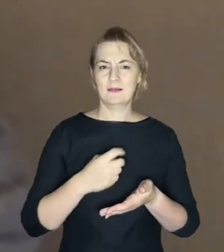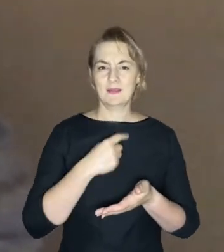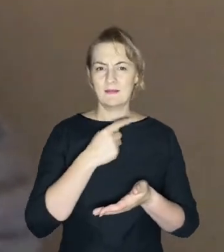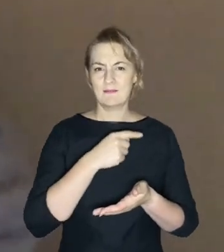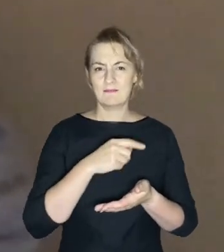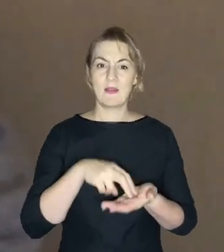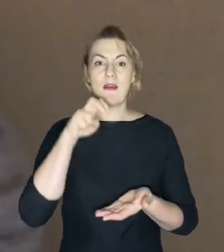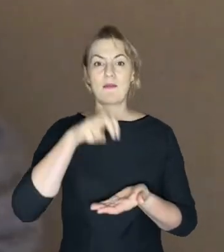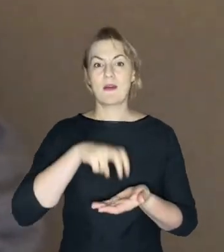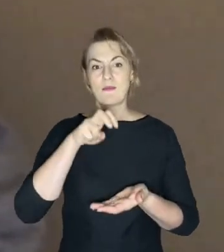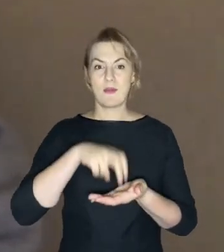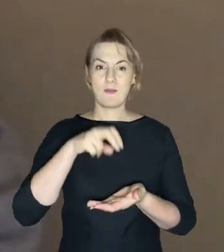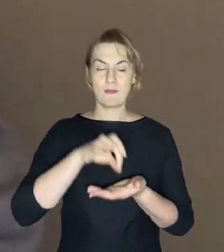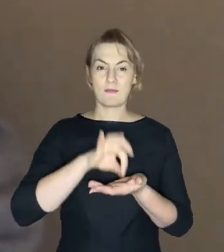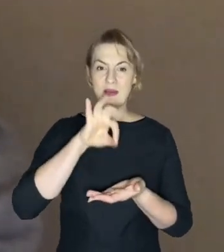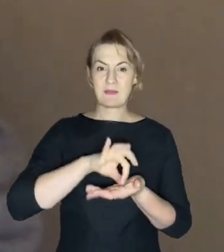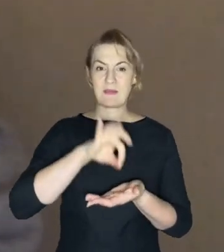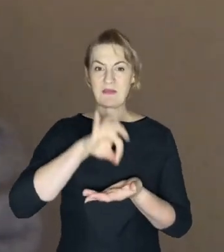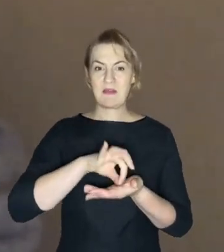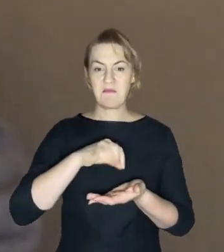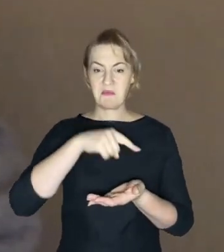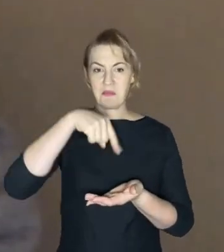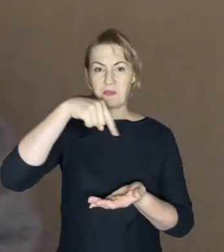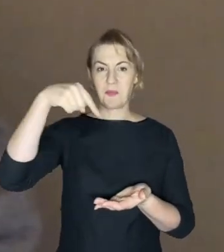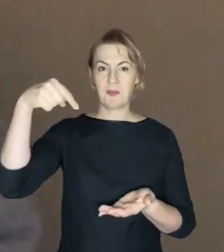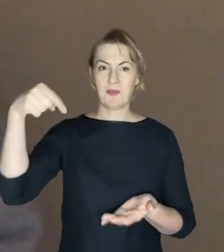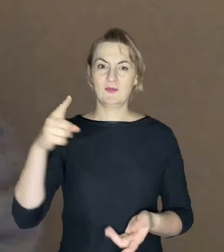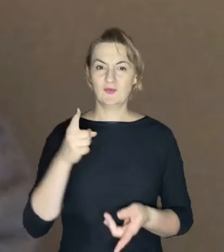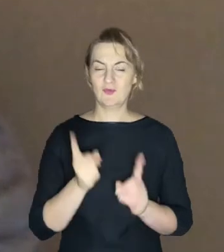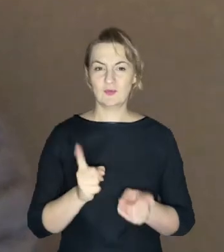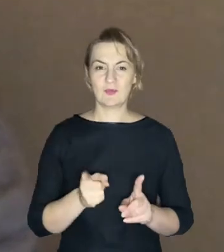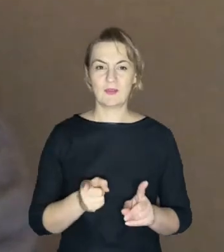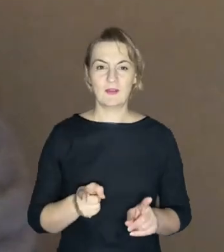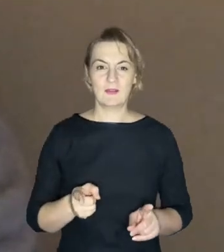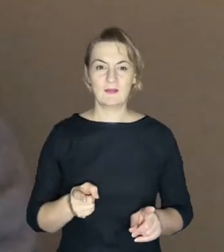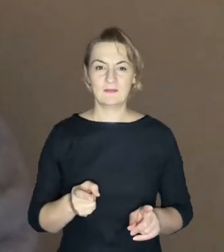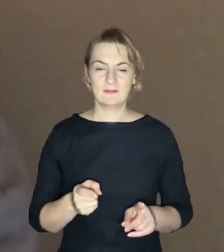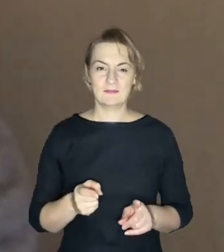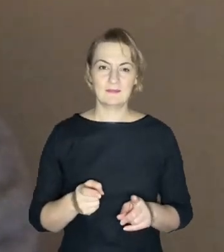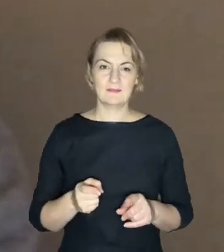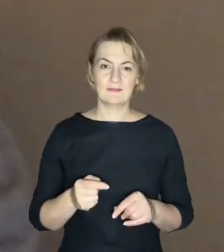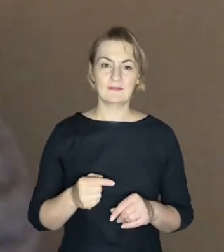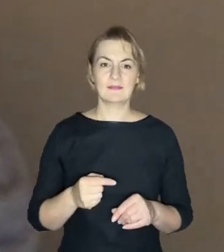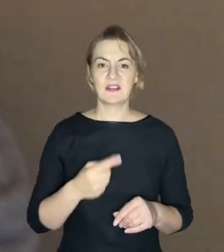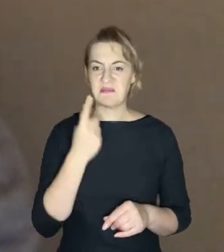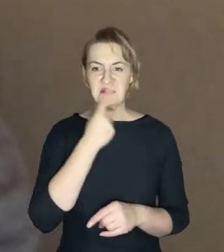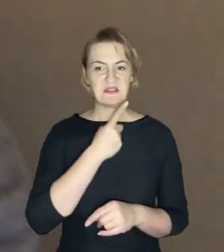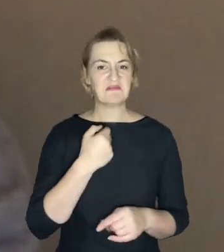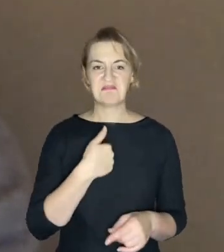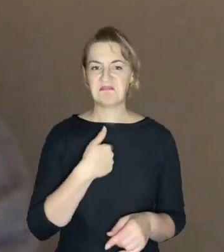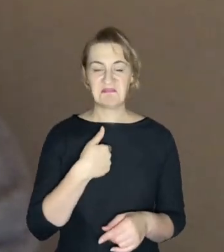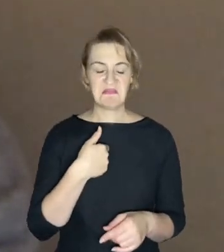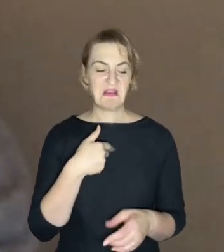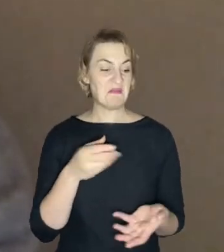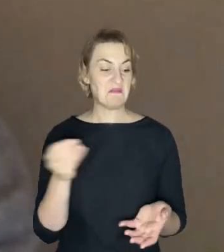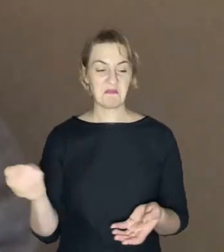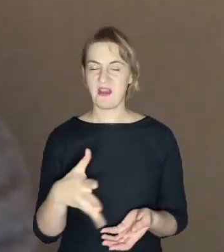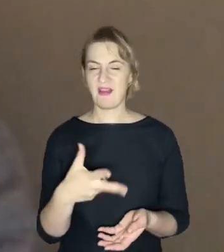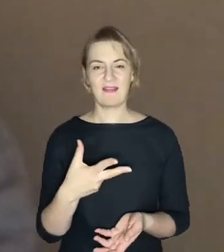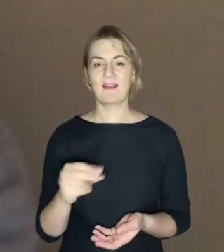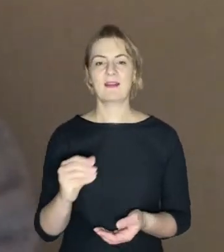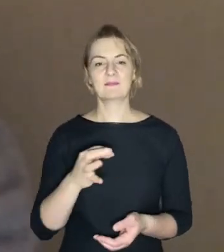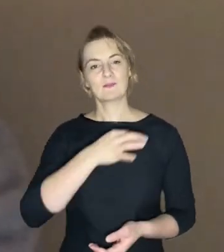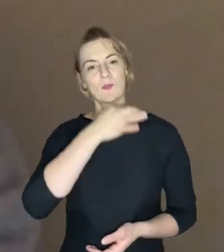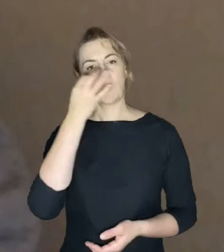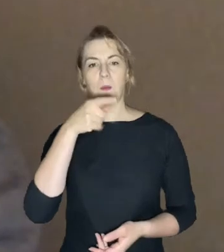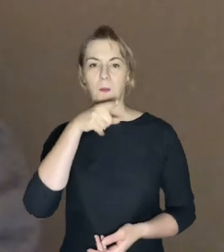tam podskakiwać, prawda, czy kręcić się bardzo szybko. No i w związku z tym uznało, że jest zupełnie czymś innym